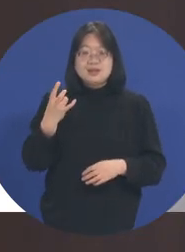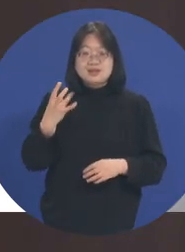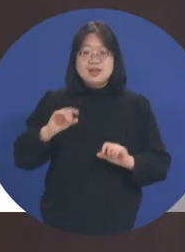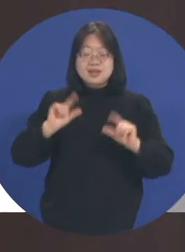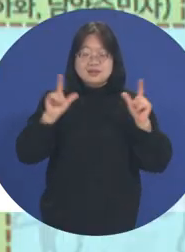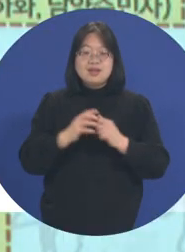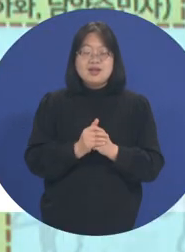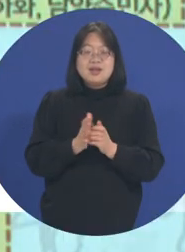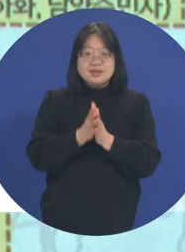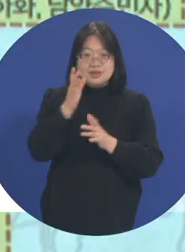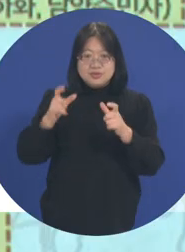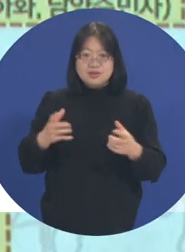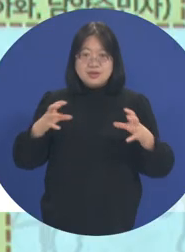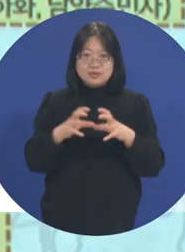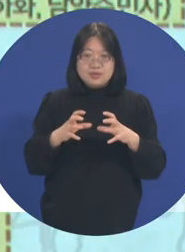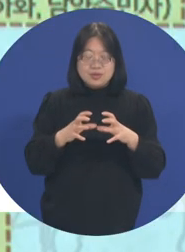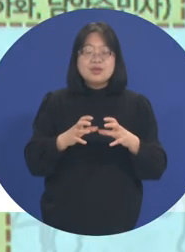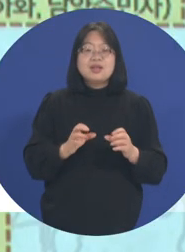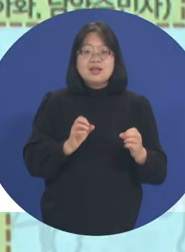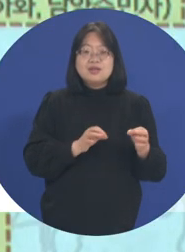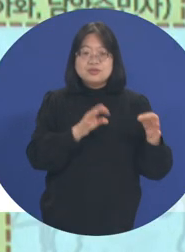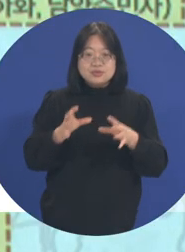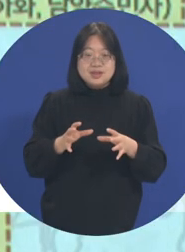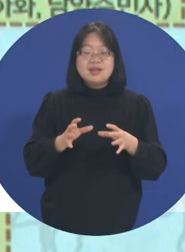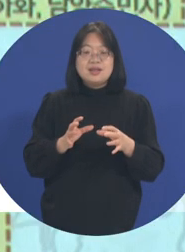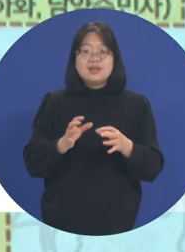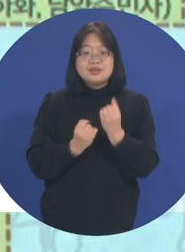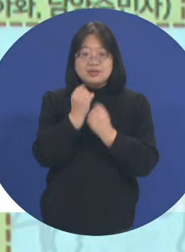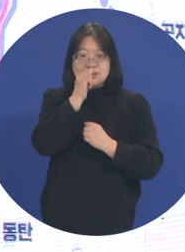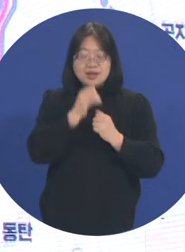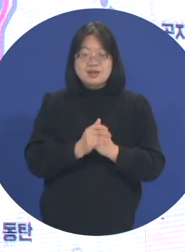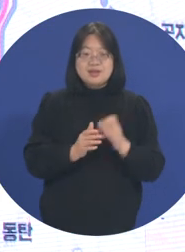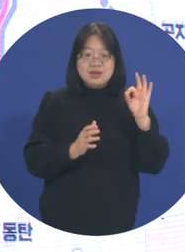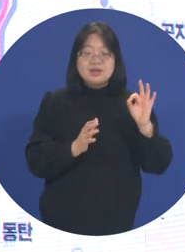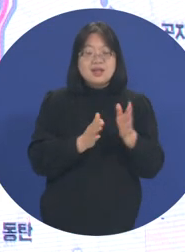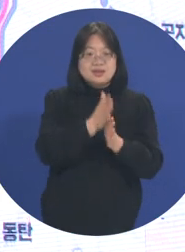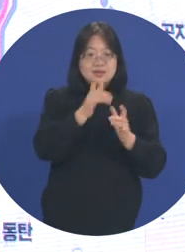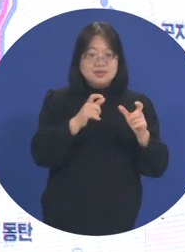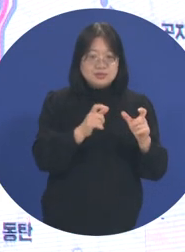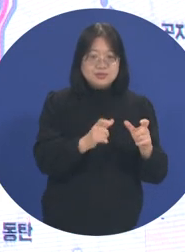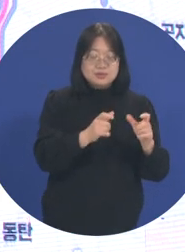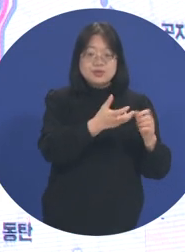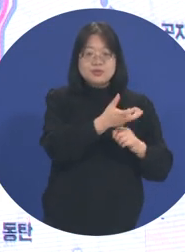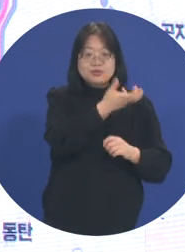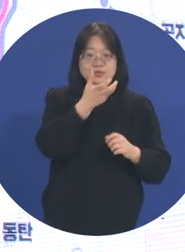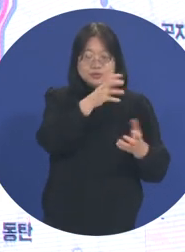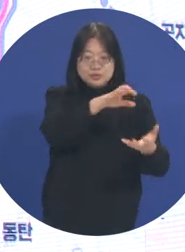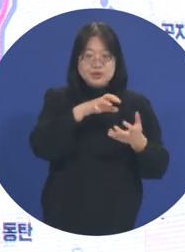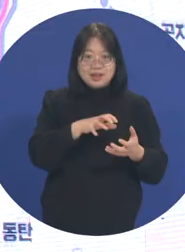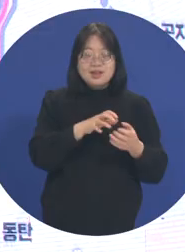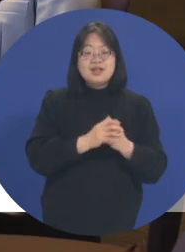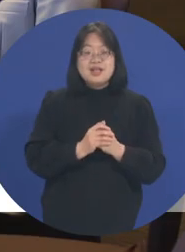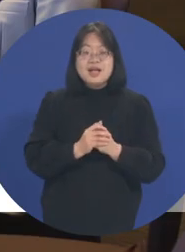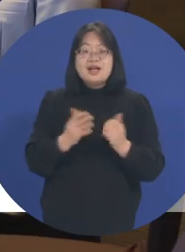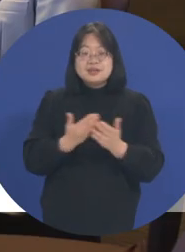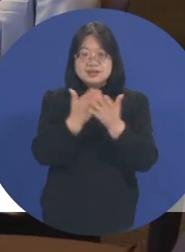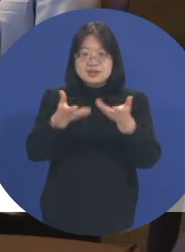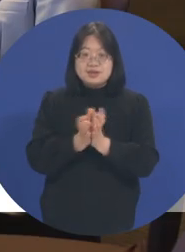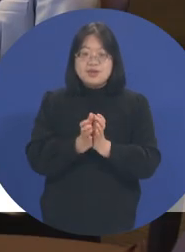투자 설명회가 열렸습니다. 이번 설명회에는 경기 북부 10개 시군 투자 유치 부서와 경기도